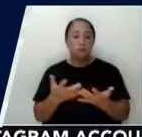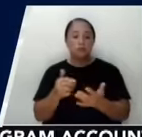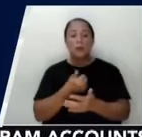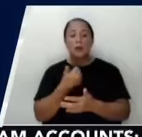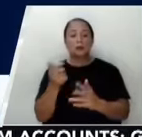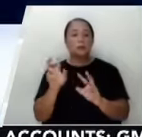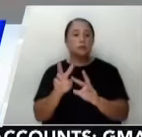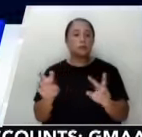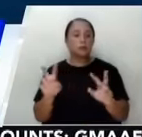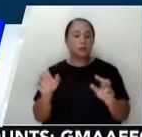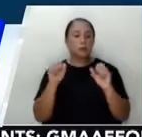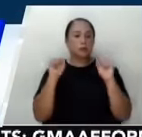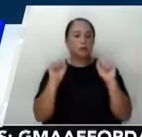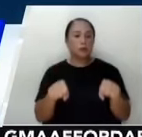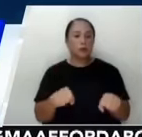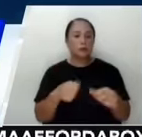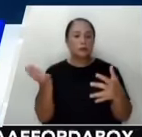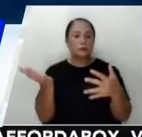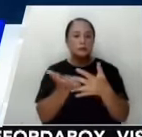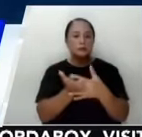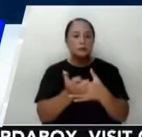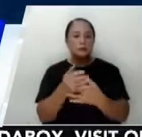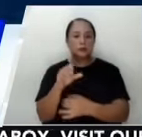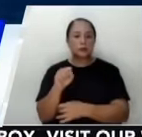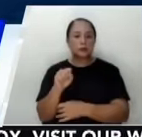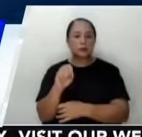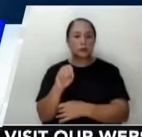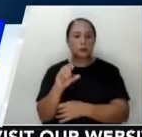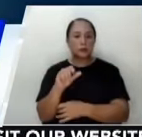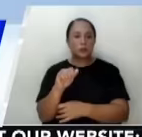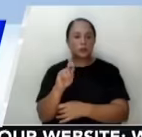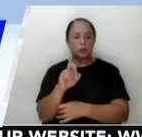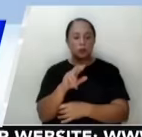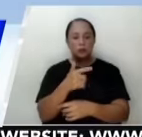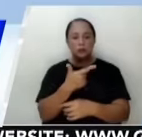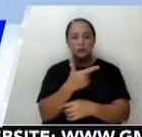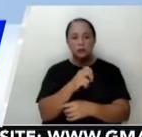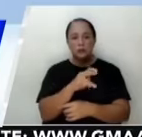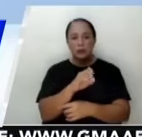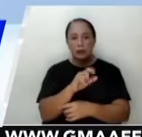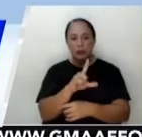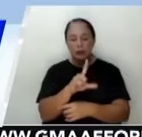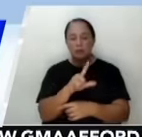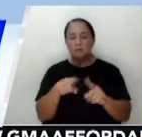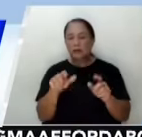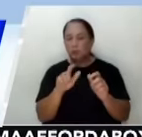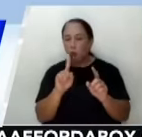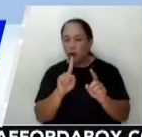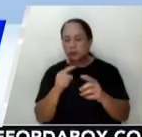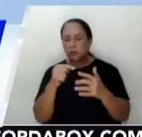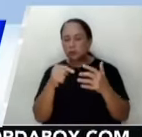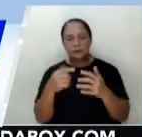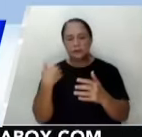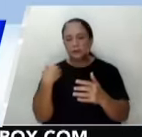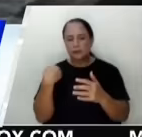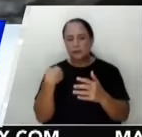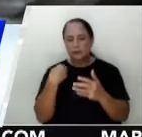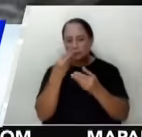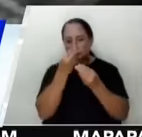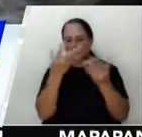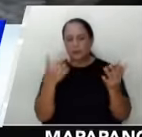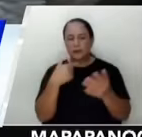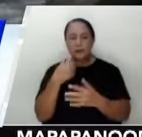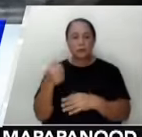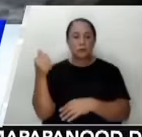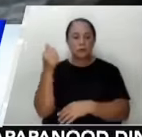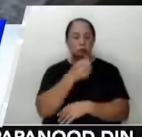ng posibleng ikaso ang Solicitor General pero hindi pa maaring idetalye. Ang tiyak, sabi ni Foreign Affairs Secretary Enrique Manalo,